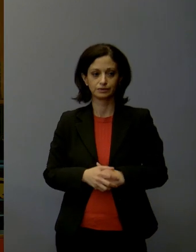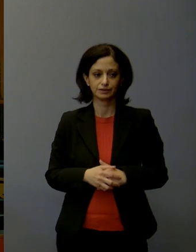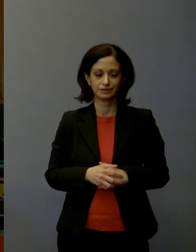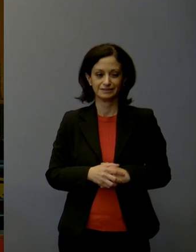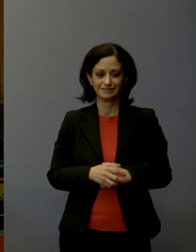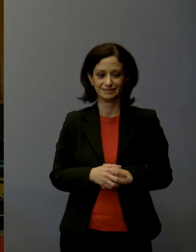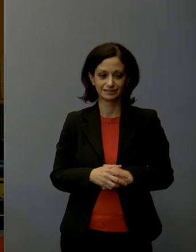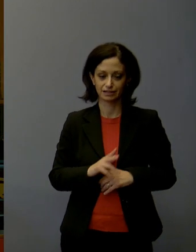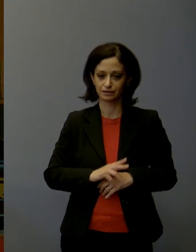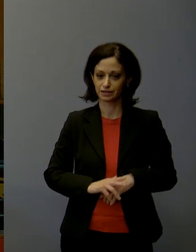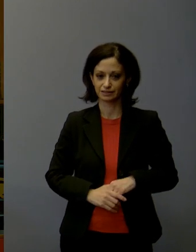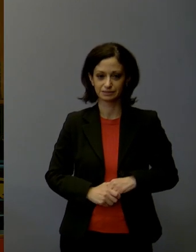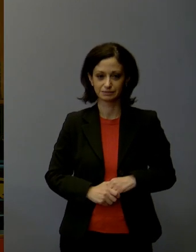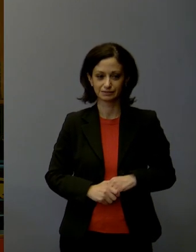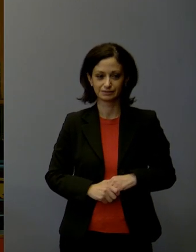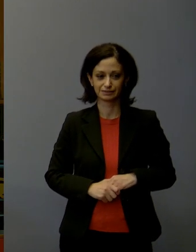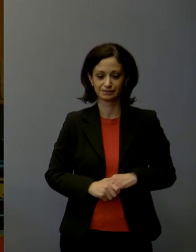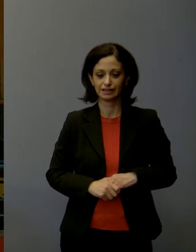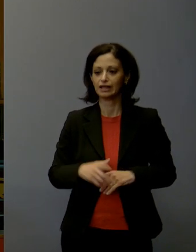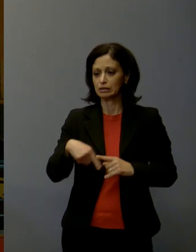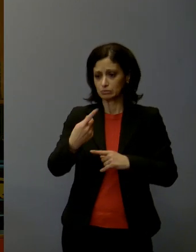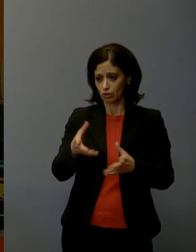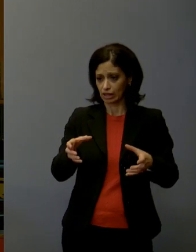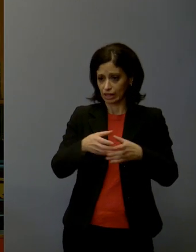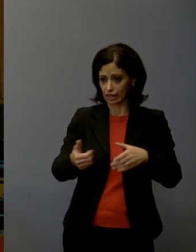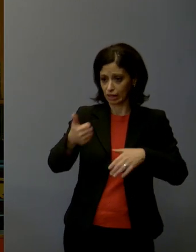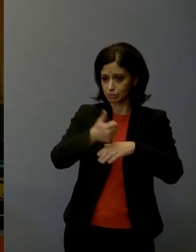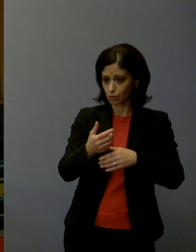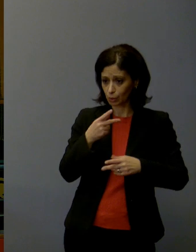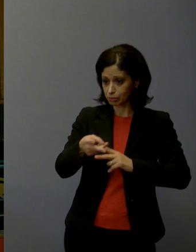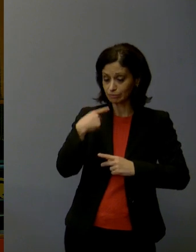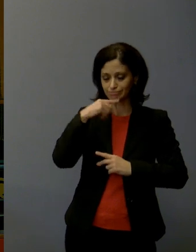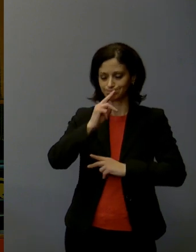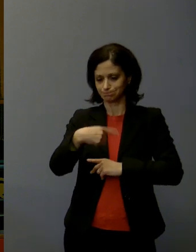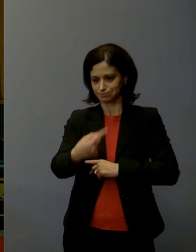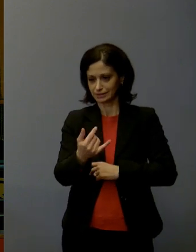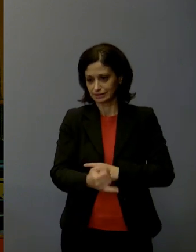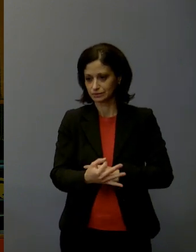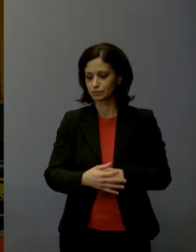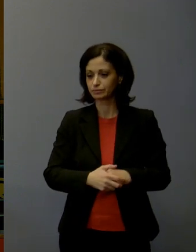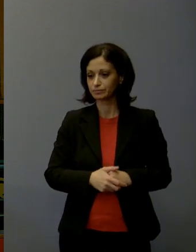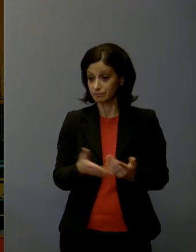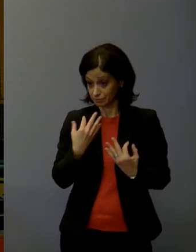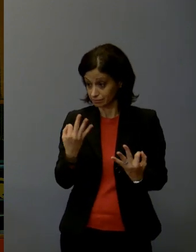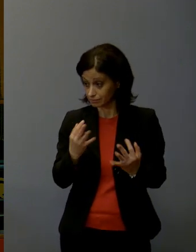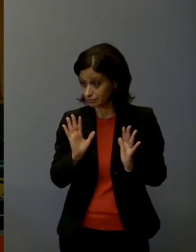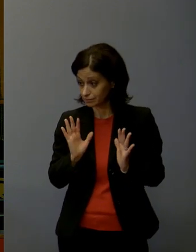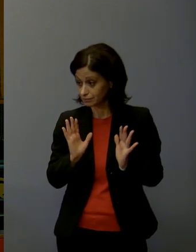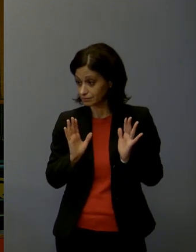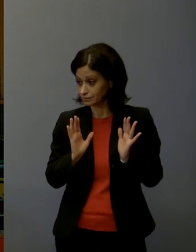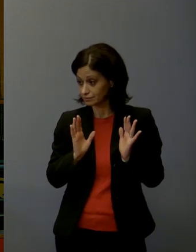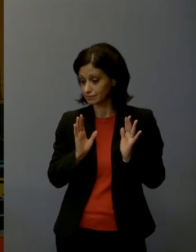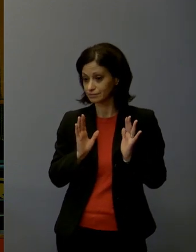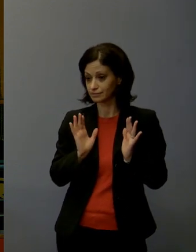le risponderò le risponderò quando andremo in capigruppo va bene le può le può bastare no